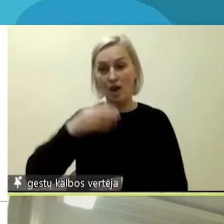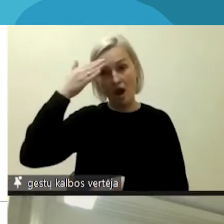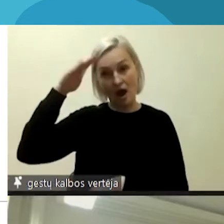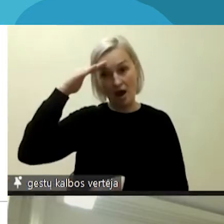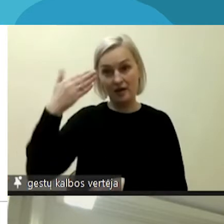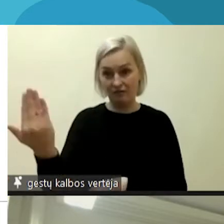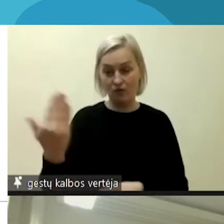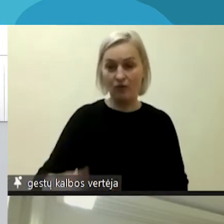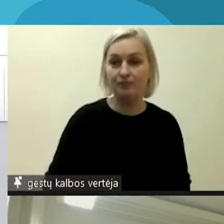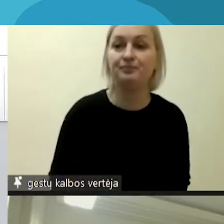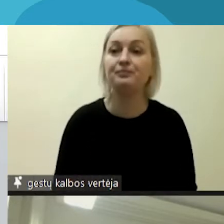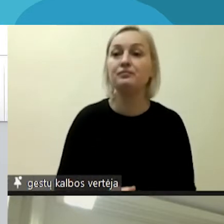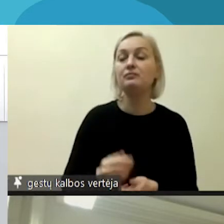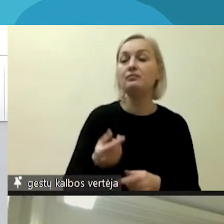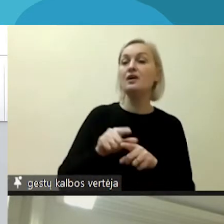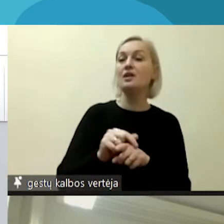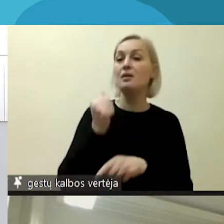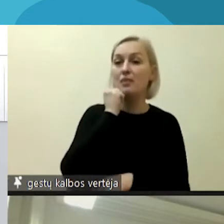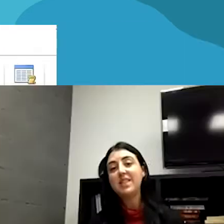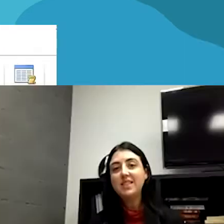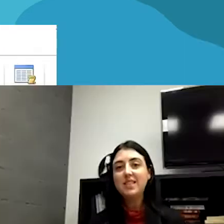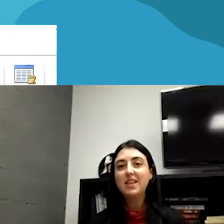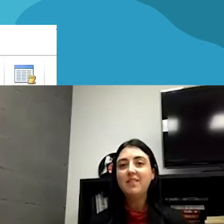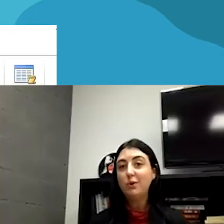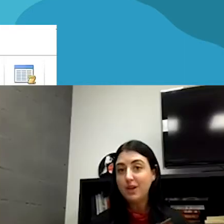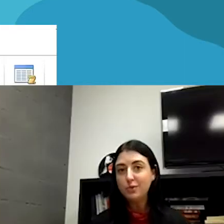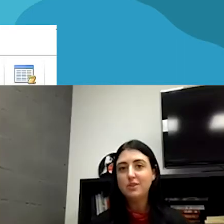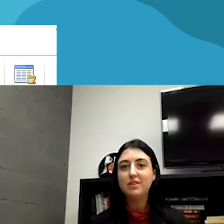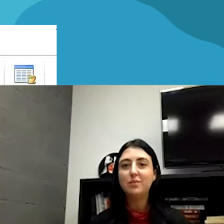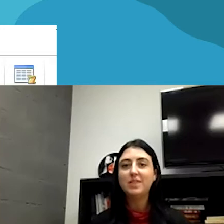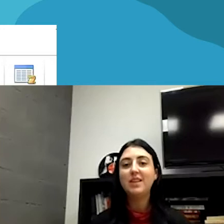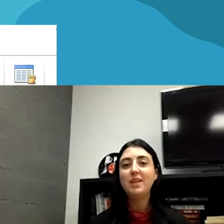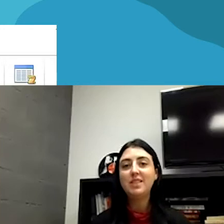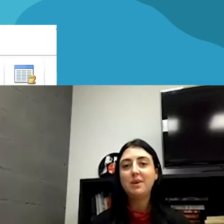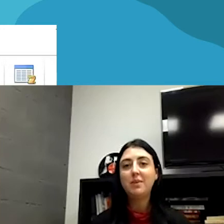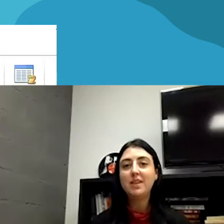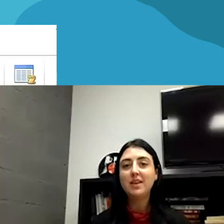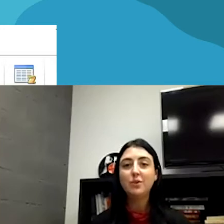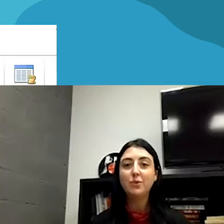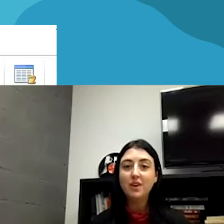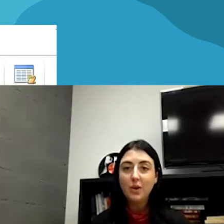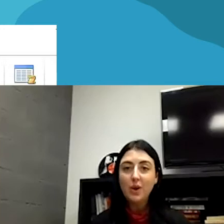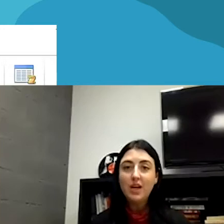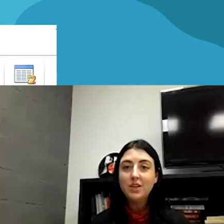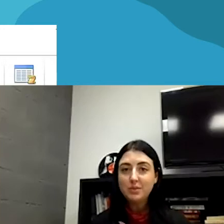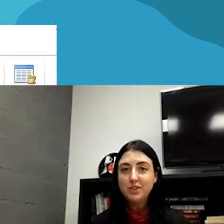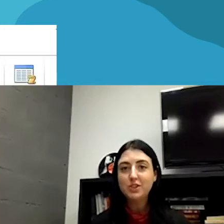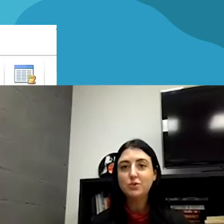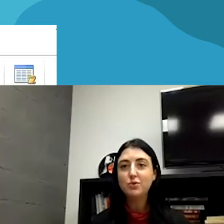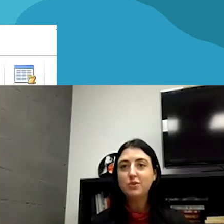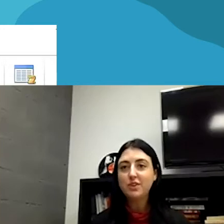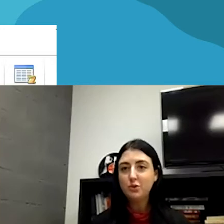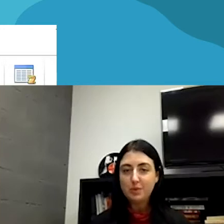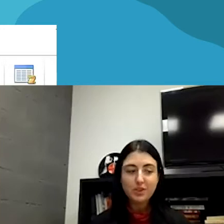Gerai, labai ačiū, ponestentūnai, tikrai įdomi prezentacija. Vėliau galbūt pasikalbėsime apie tai daugiau. Na, dabar iš